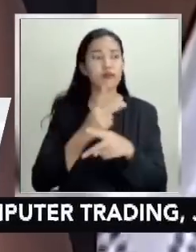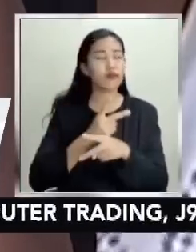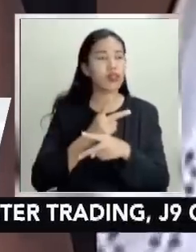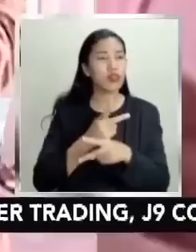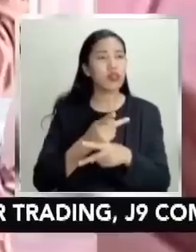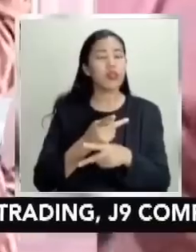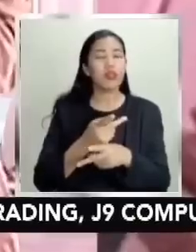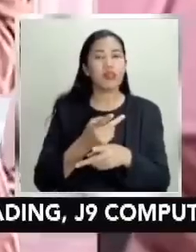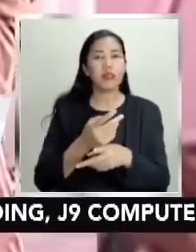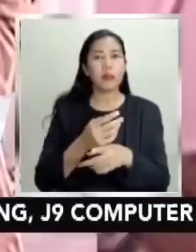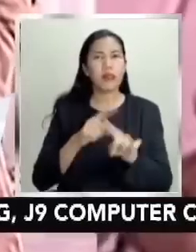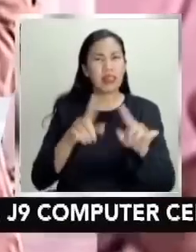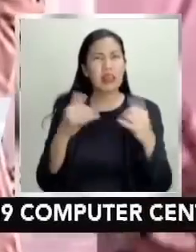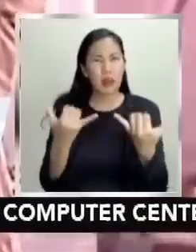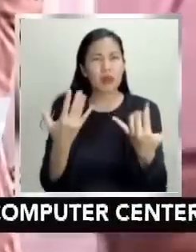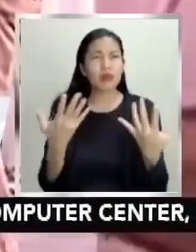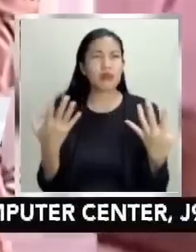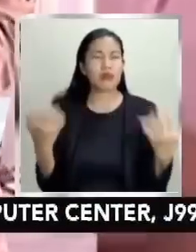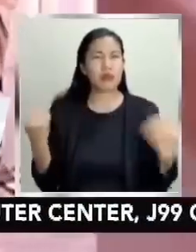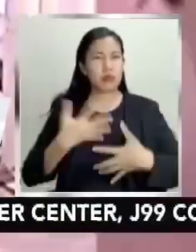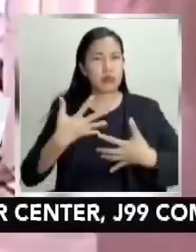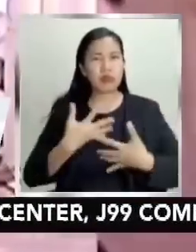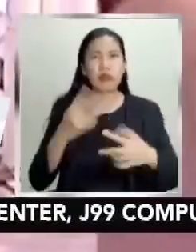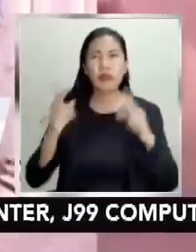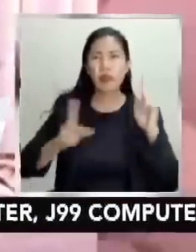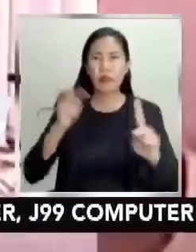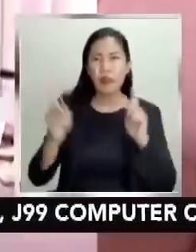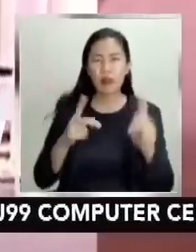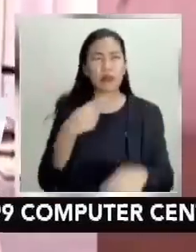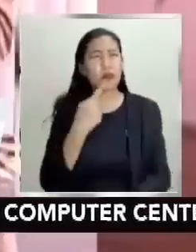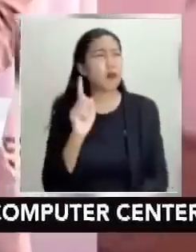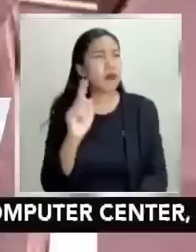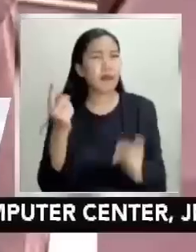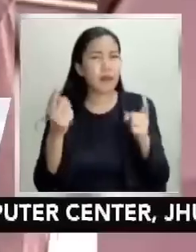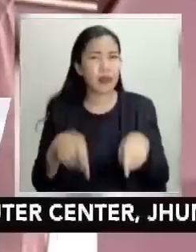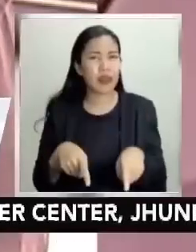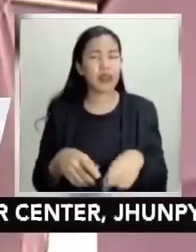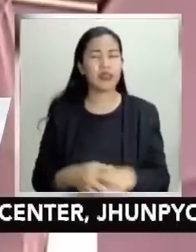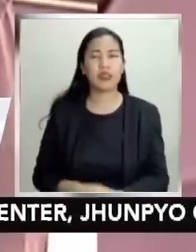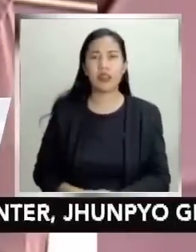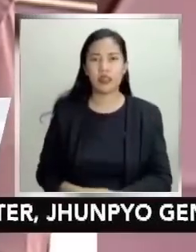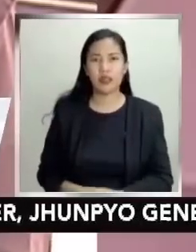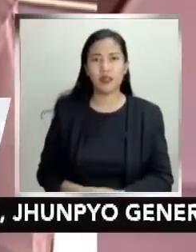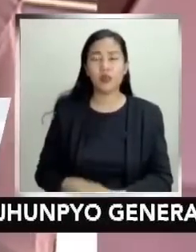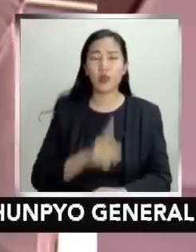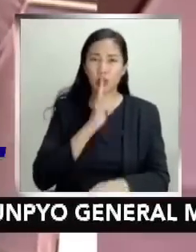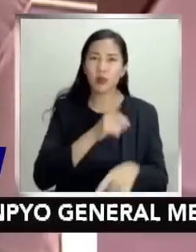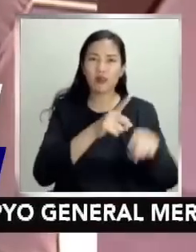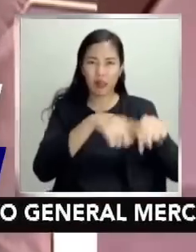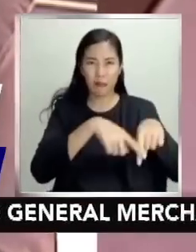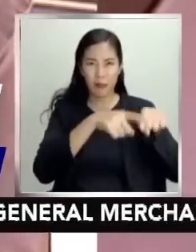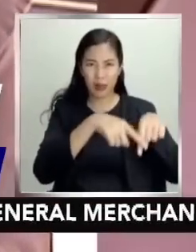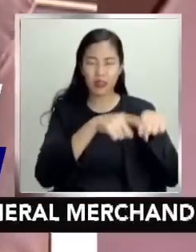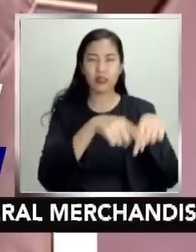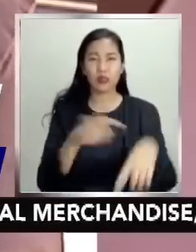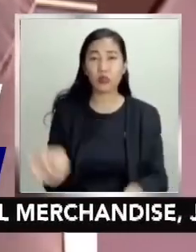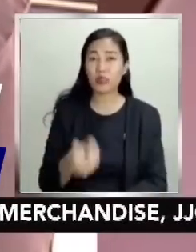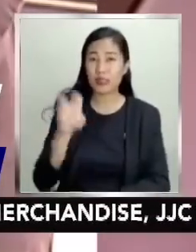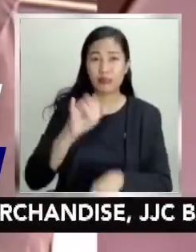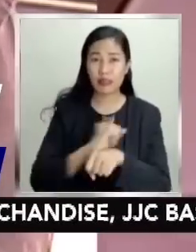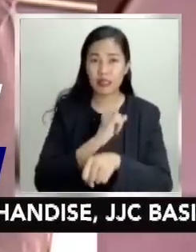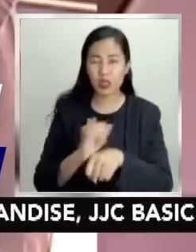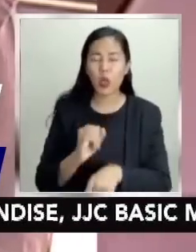going on? Apila ng residenteng sinika na sa turismo lang umaasa. Sana magkaroon ng ng clear distinction